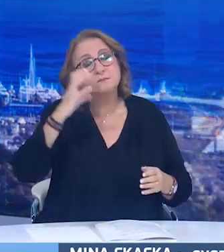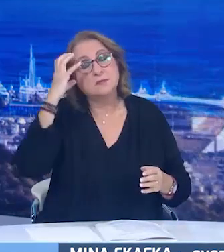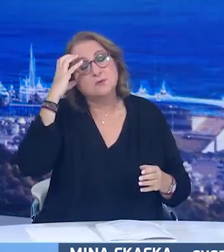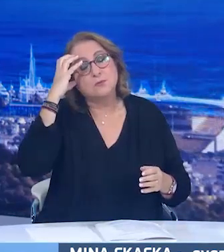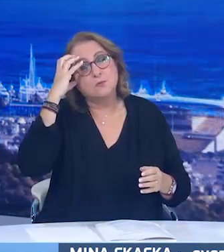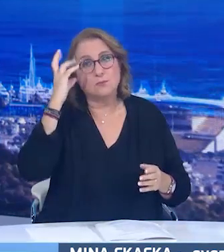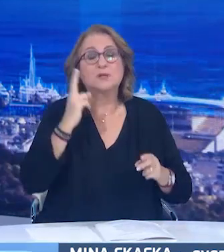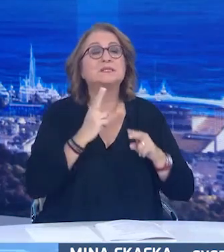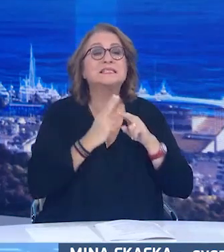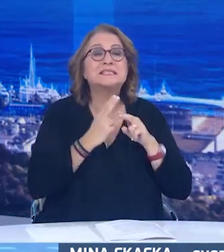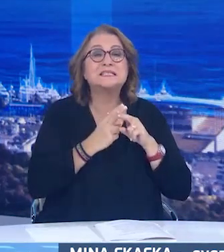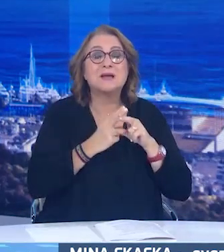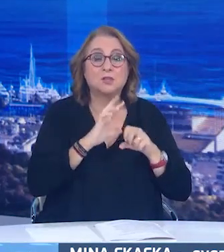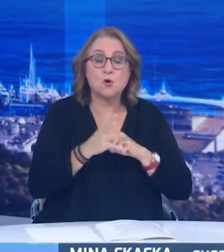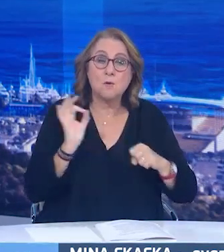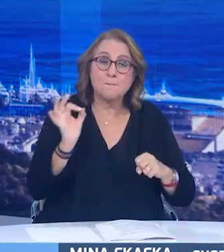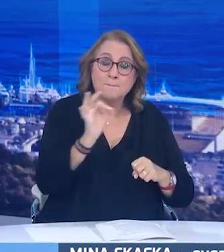έχουμε κρούσματα,